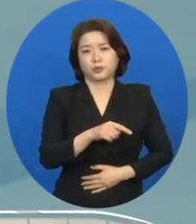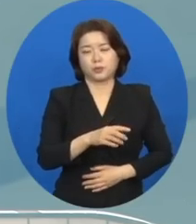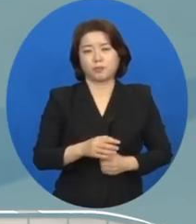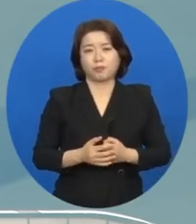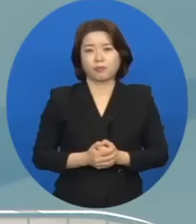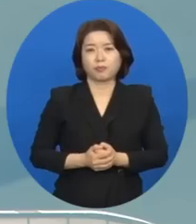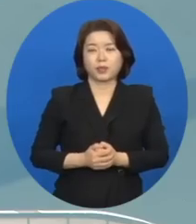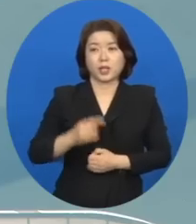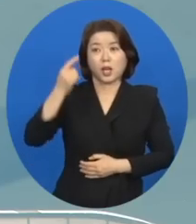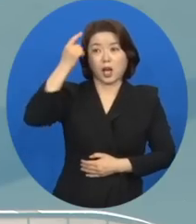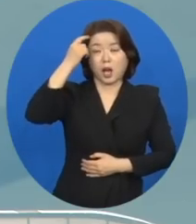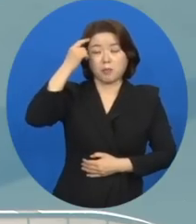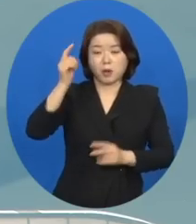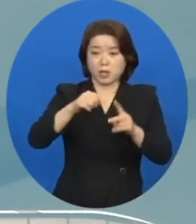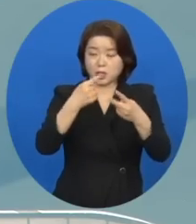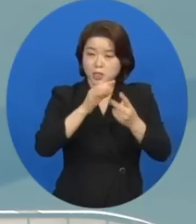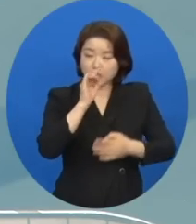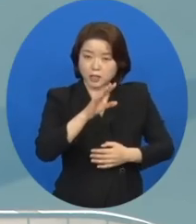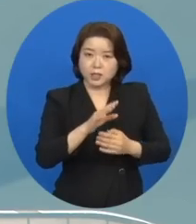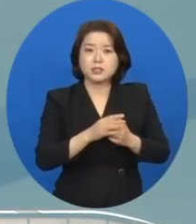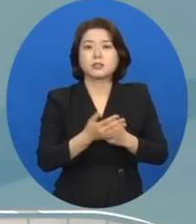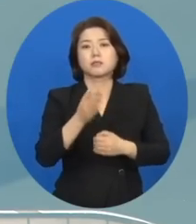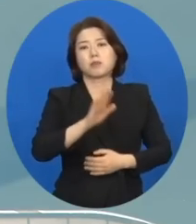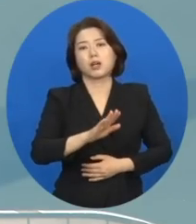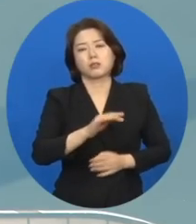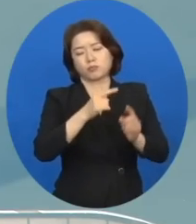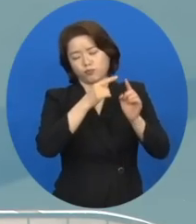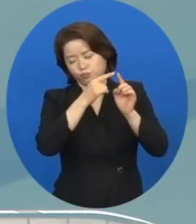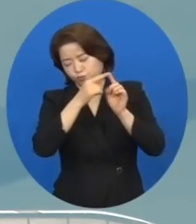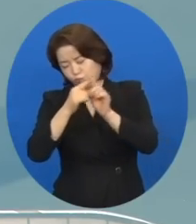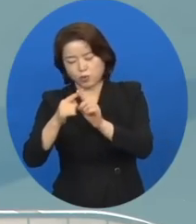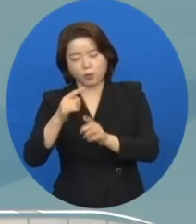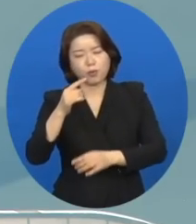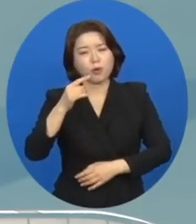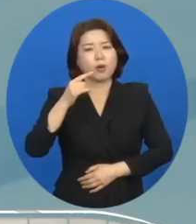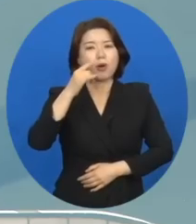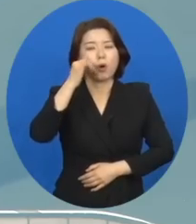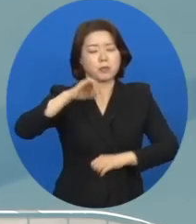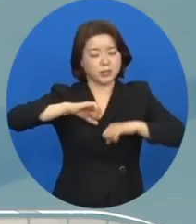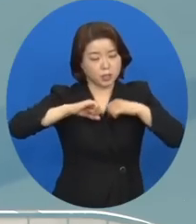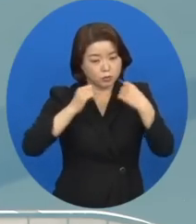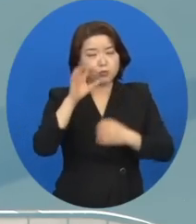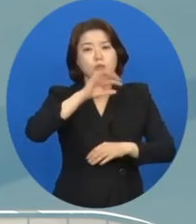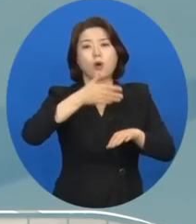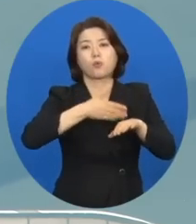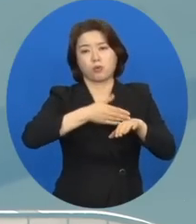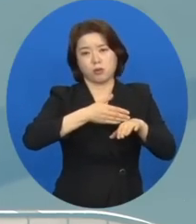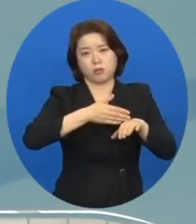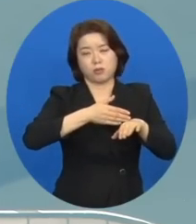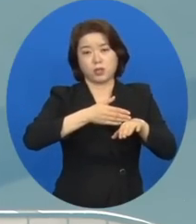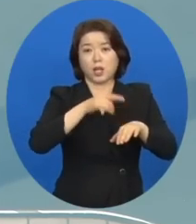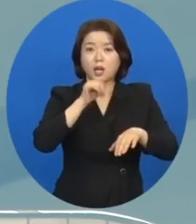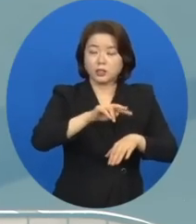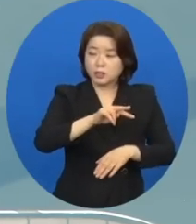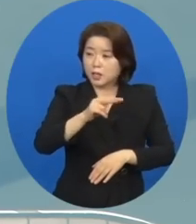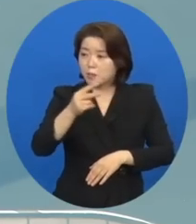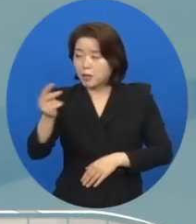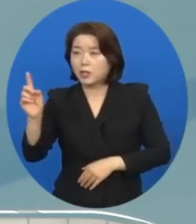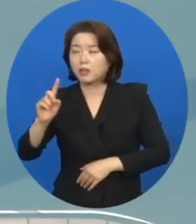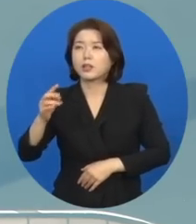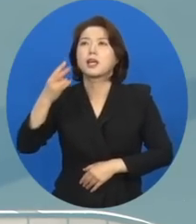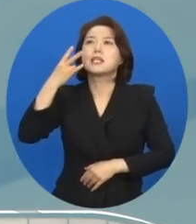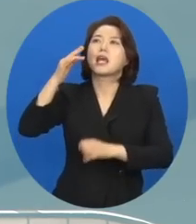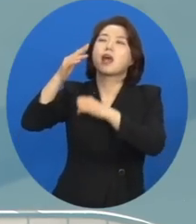머리가 이해가 안 돼도 예 어머니. 그런 순종의 훈련을 받았기 때문에 그것이 어떻게 바뀌었어요? 예 하나님.